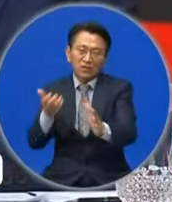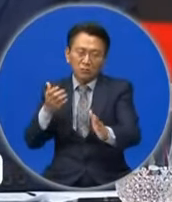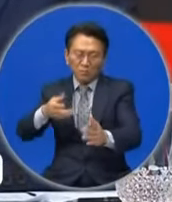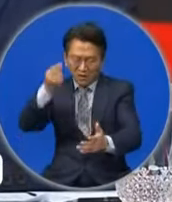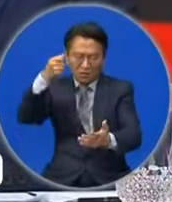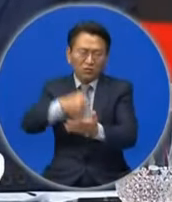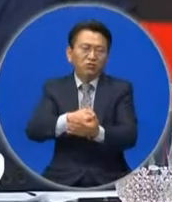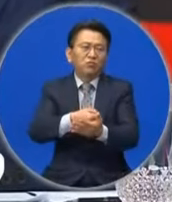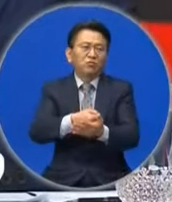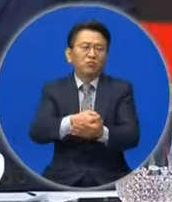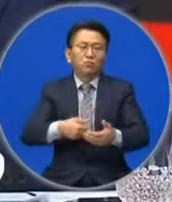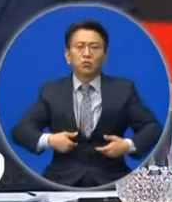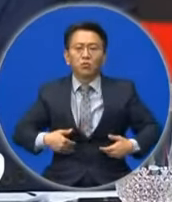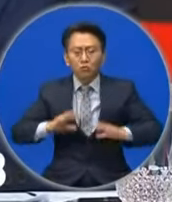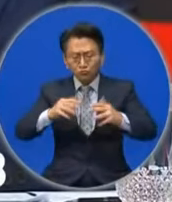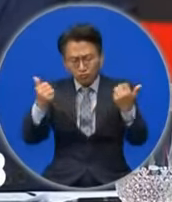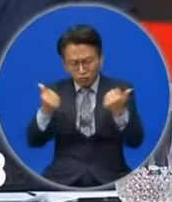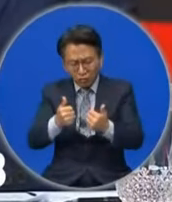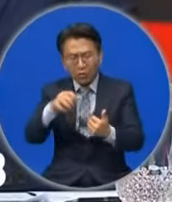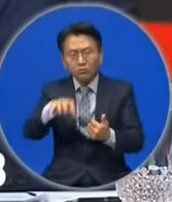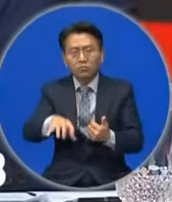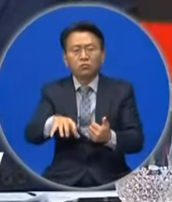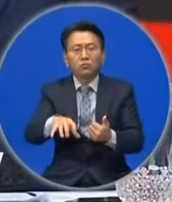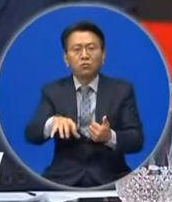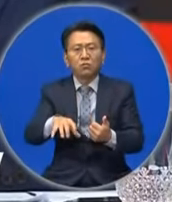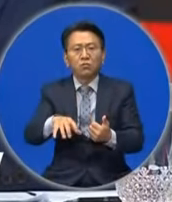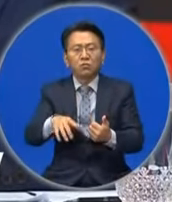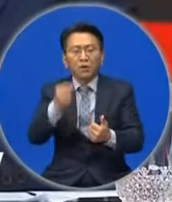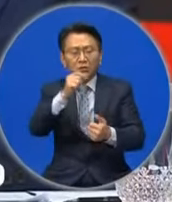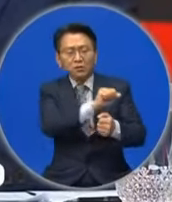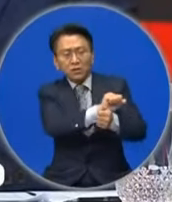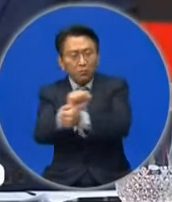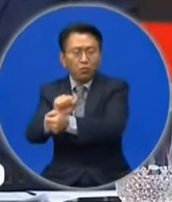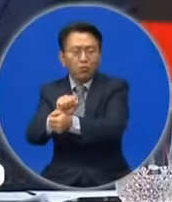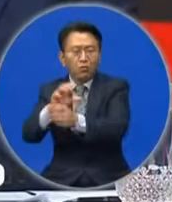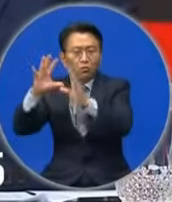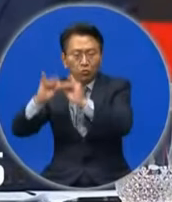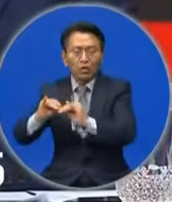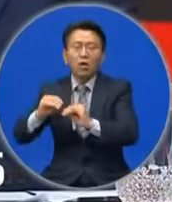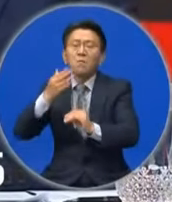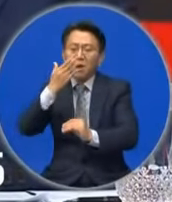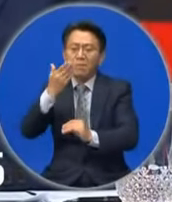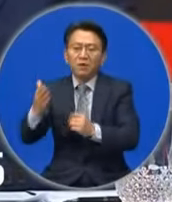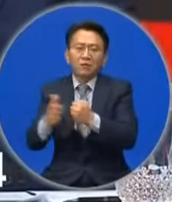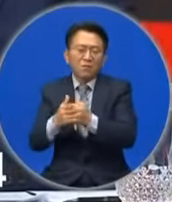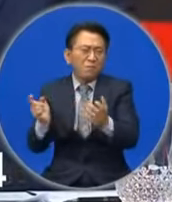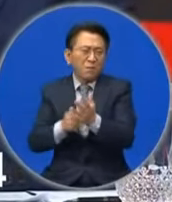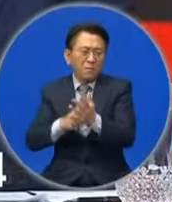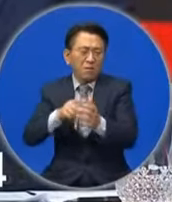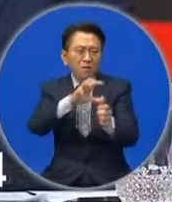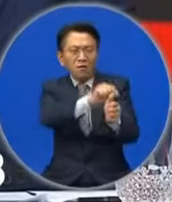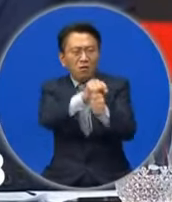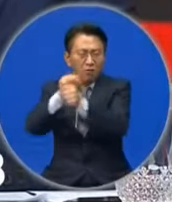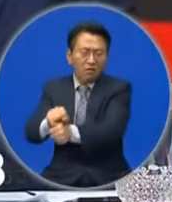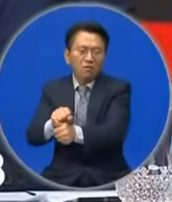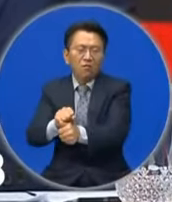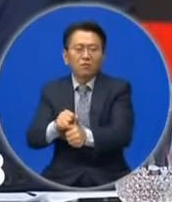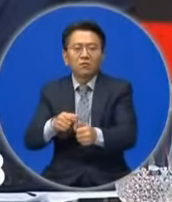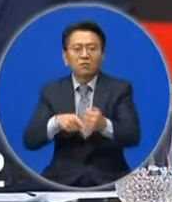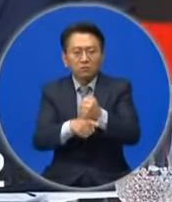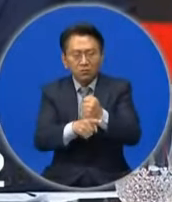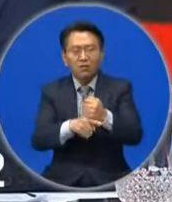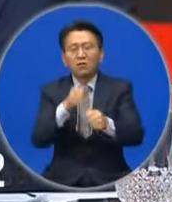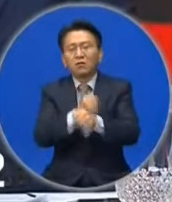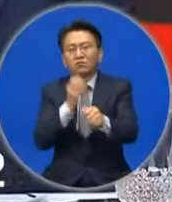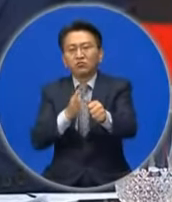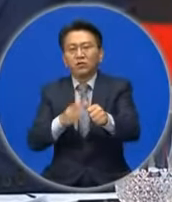내줘야지 국회에서는 언제든 체포동의안을 의결할 준비가 돼 있으니 즉각 강제 수사에 들어가야 라고 발언합니다.